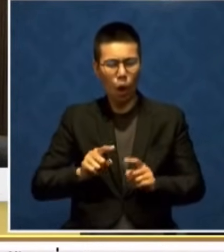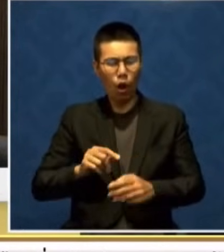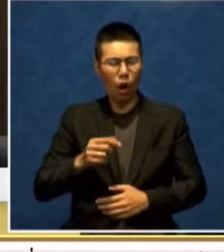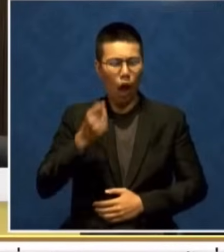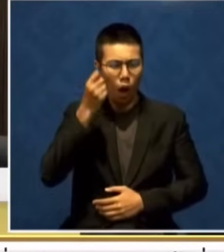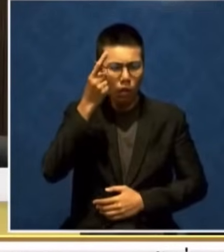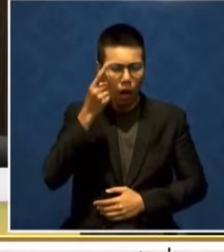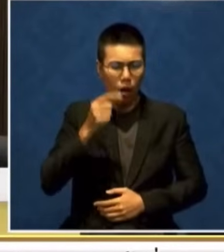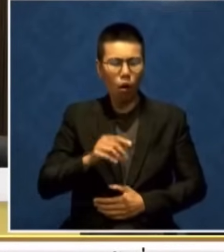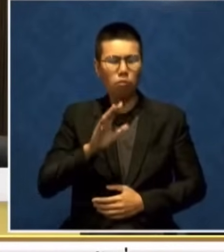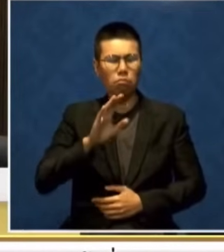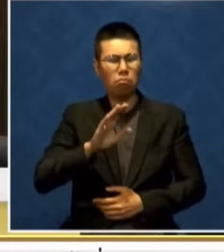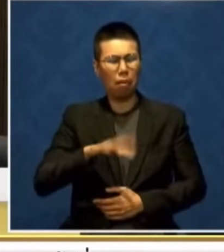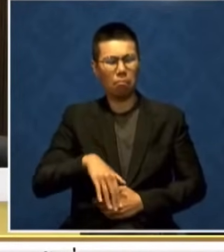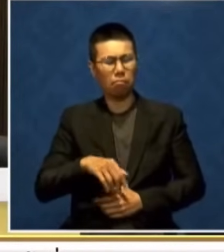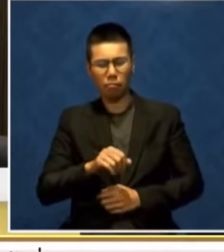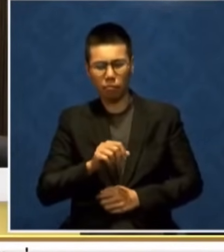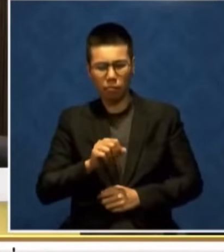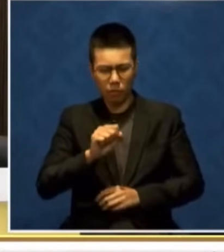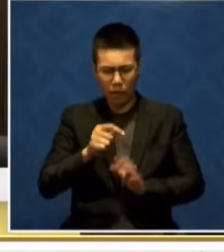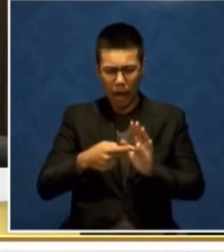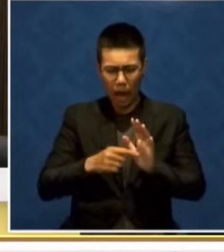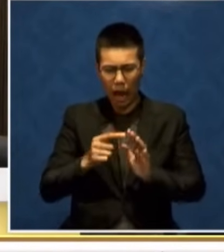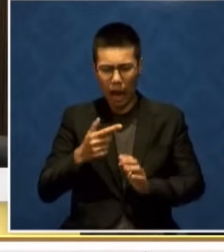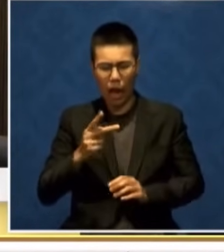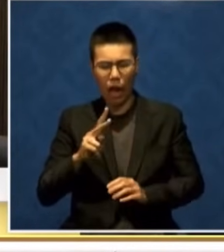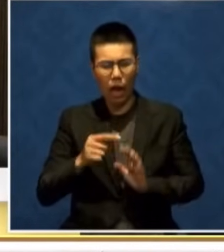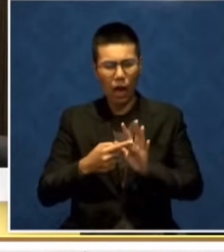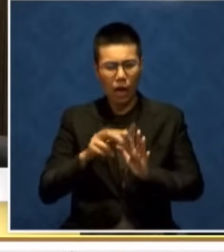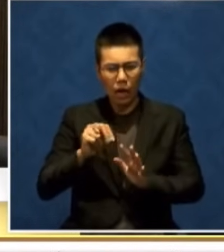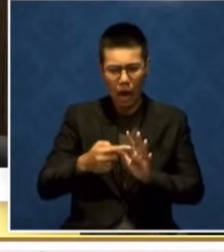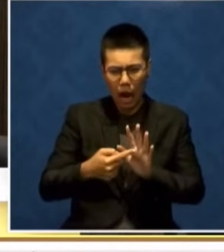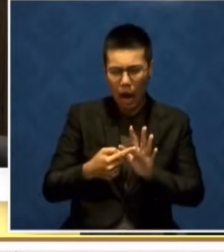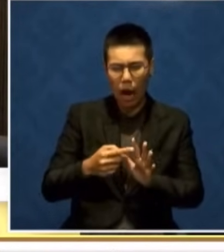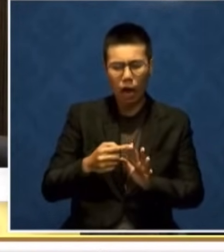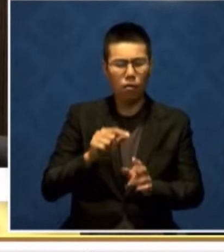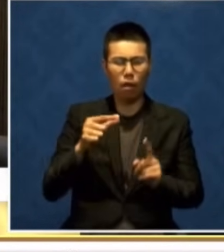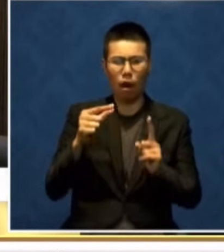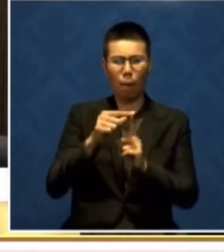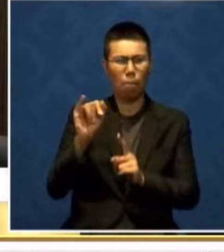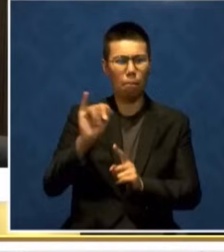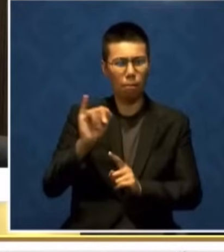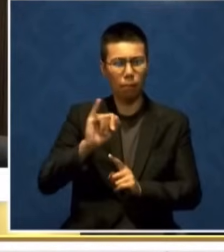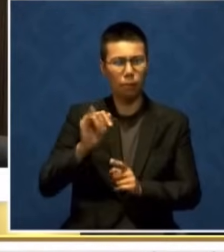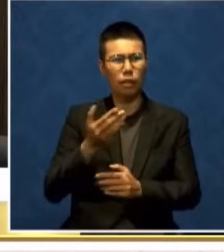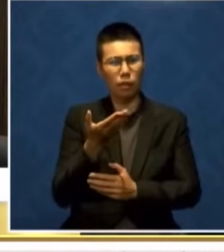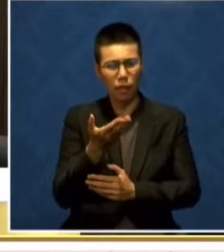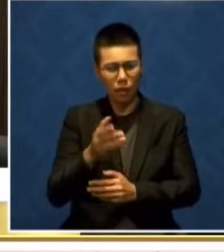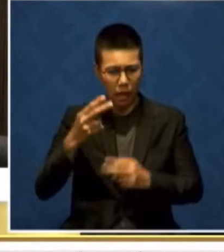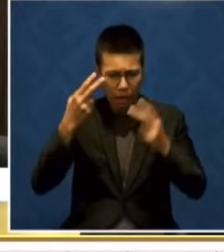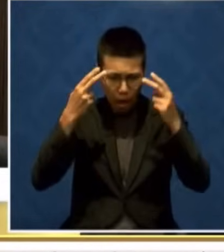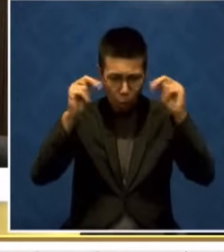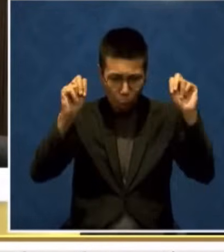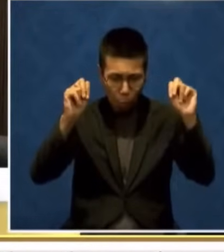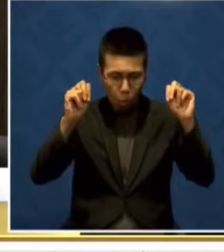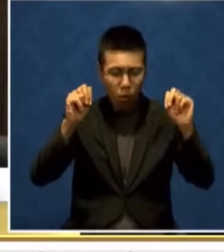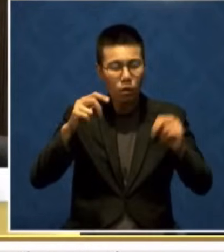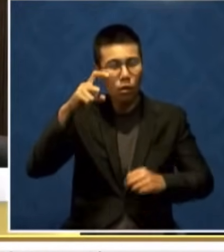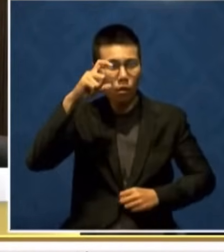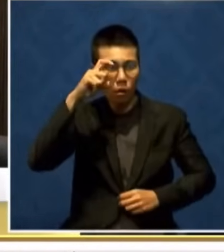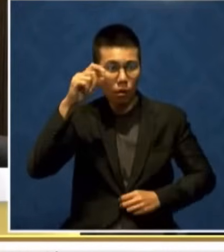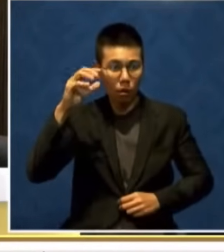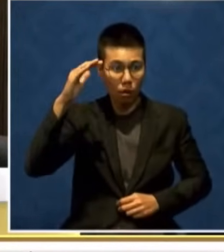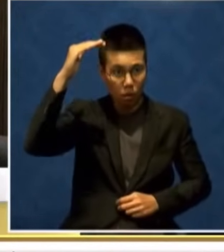เมื่อได้ฟังมันเป็นแบบนี้นั่นแสดงให้เห็นว่าท่านนายกรัฐมนตรีเศรษฐา